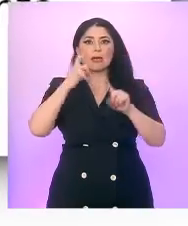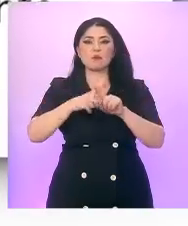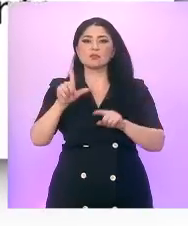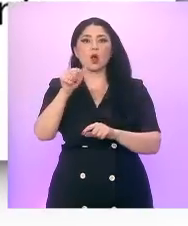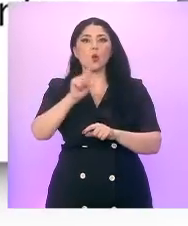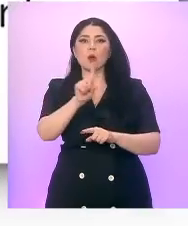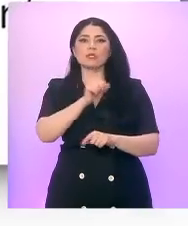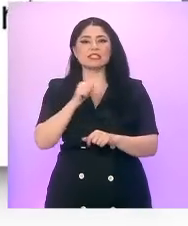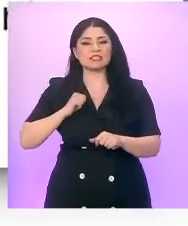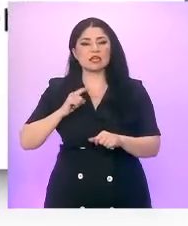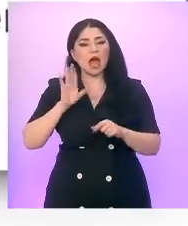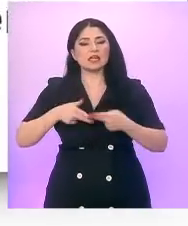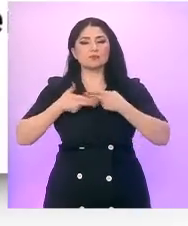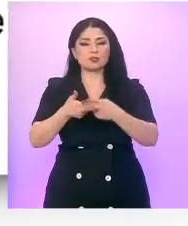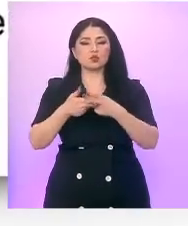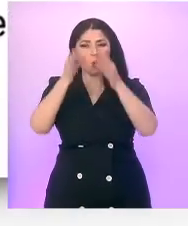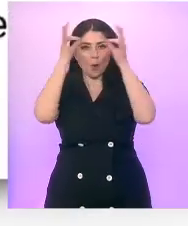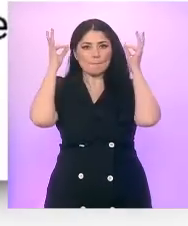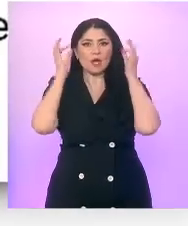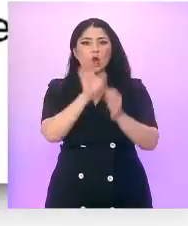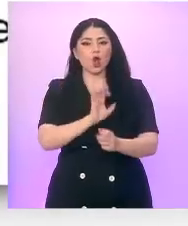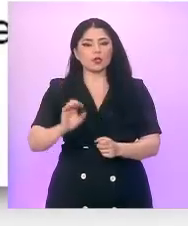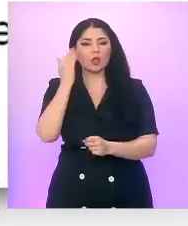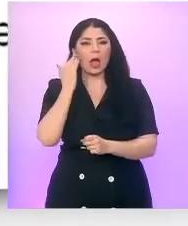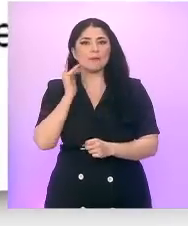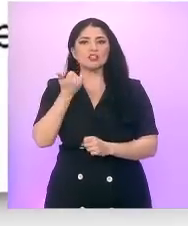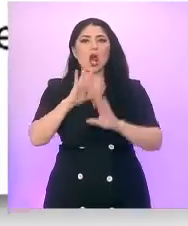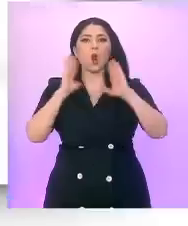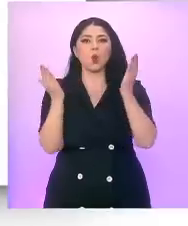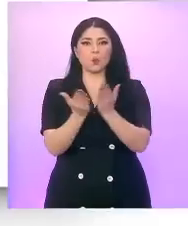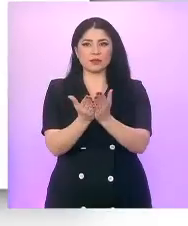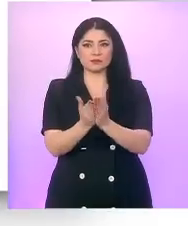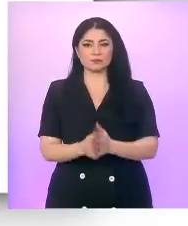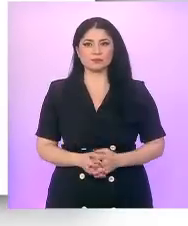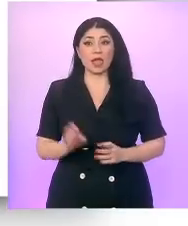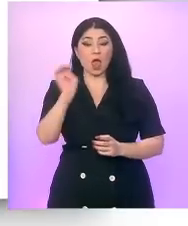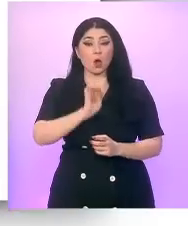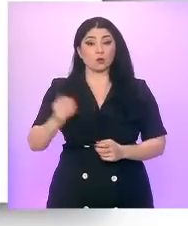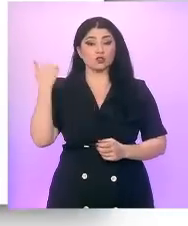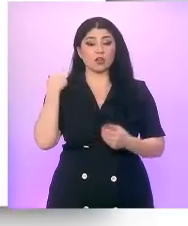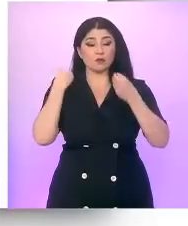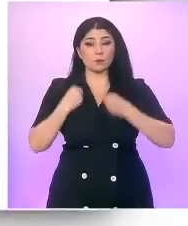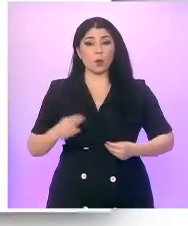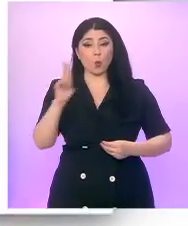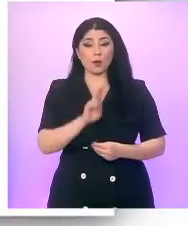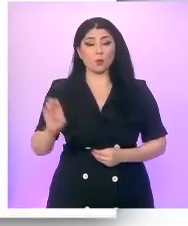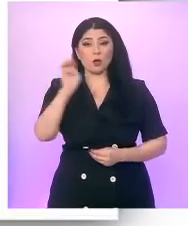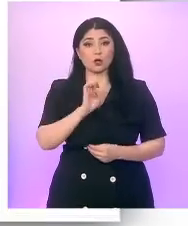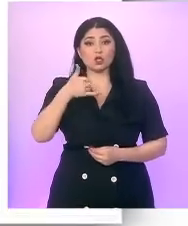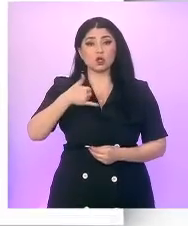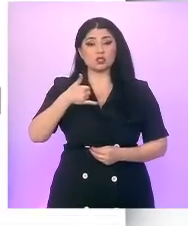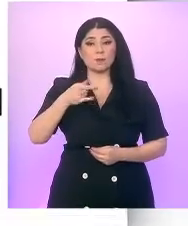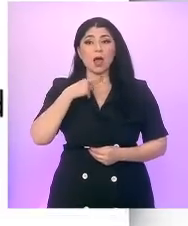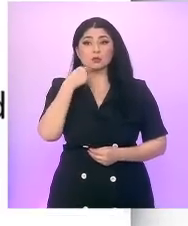nu este singur, are sprijinul Mexicului, al continentului american și al lumii. Din Europa, șeful diplomației Uniunii Europene,